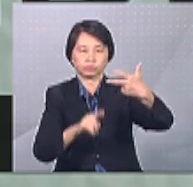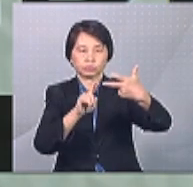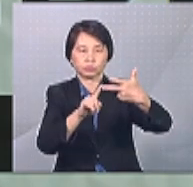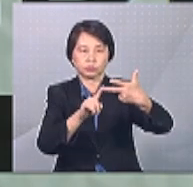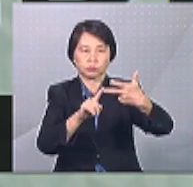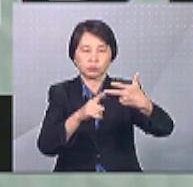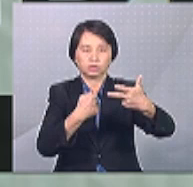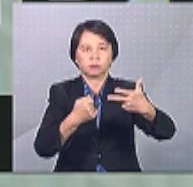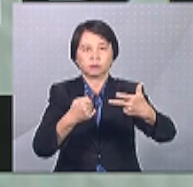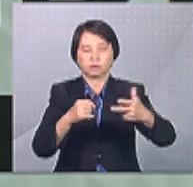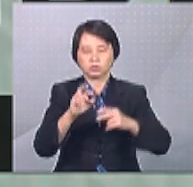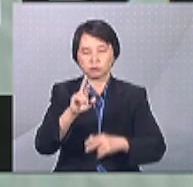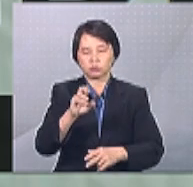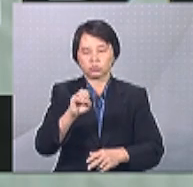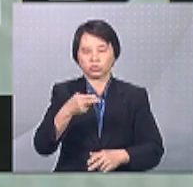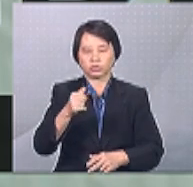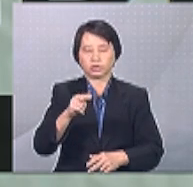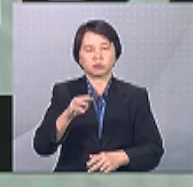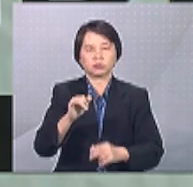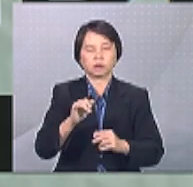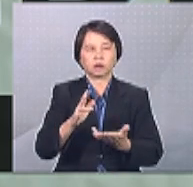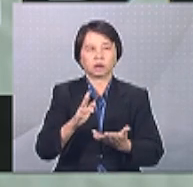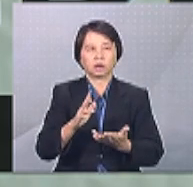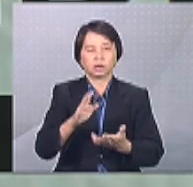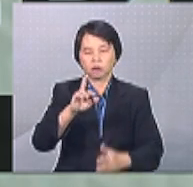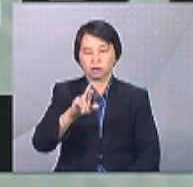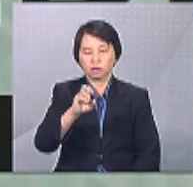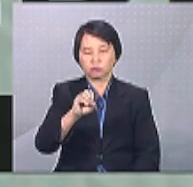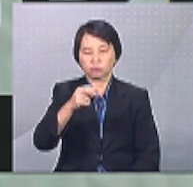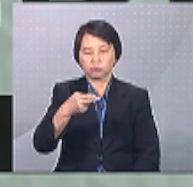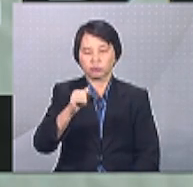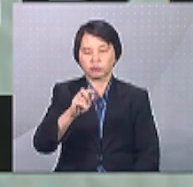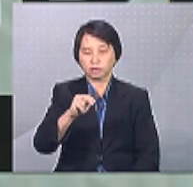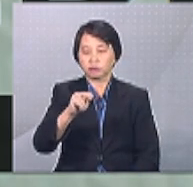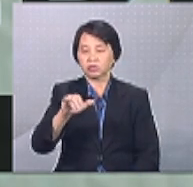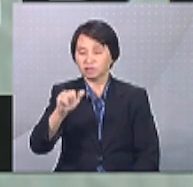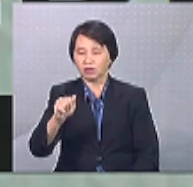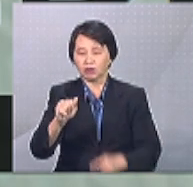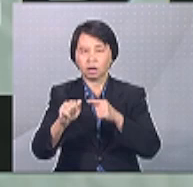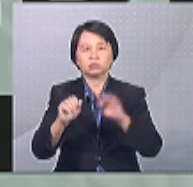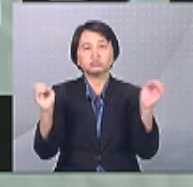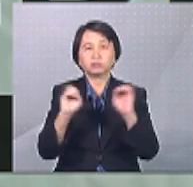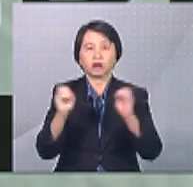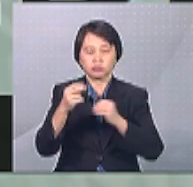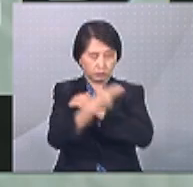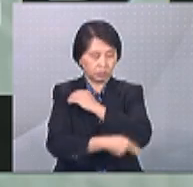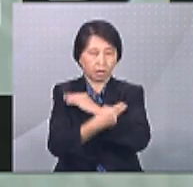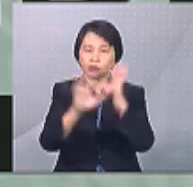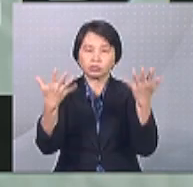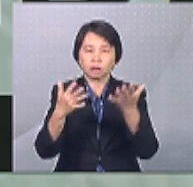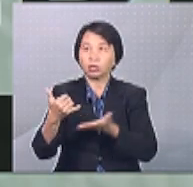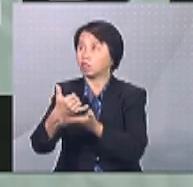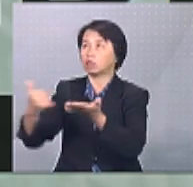dari isu Rohingya. Kita sebab Rohingya dia tak ada warga, tak ada negeri, tak ada negara. Jadi semalam kita dah kata yang ada